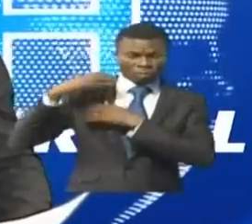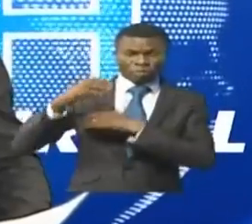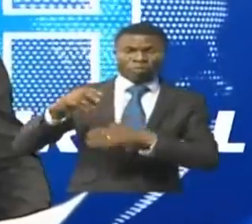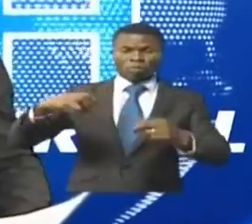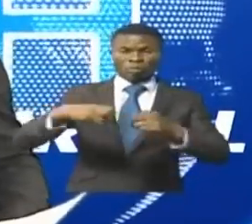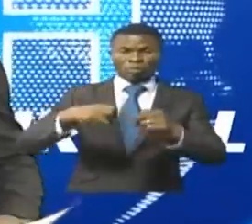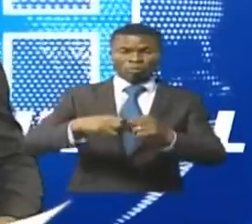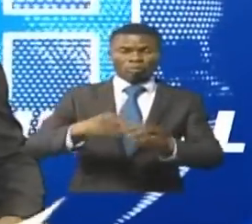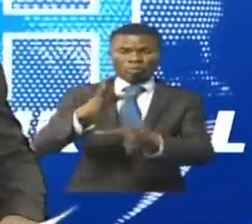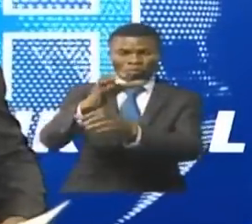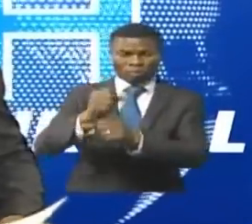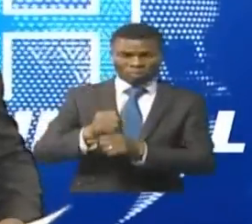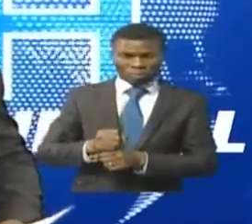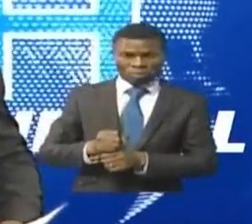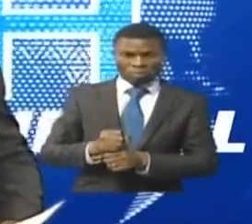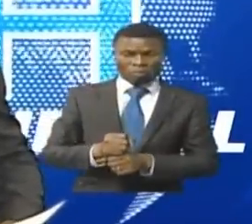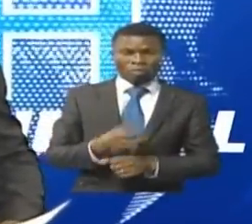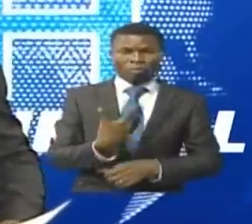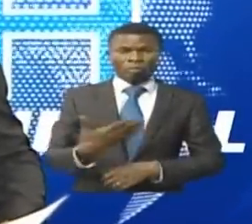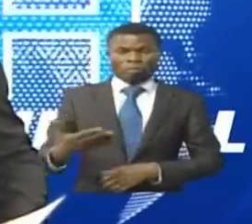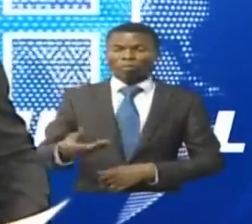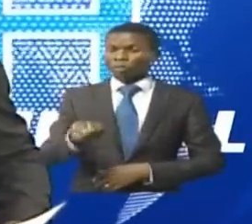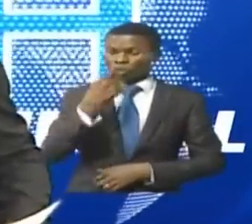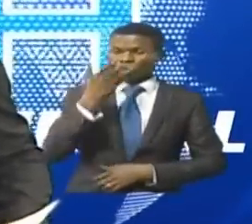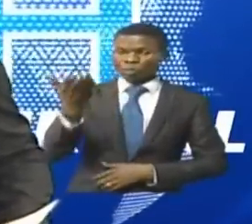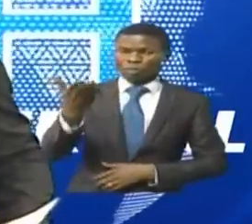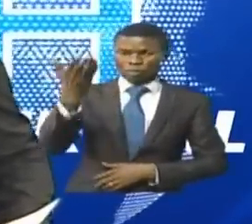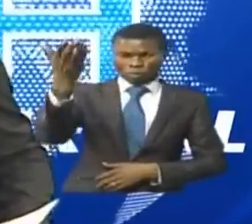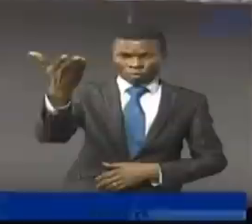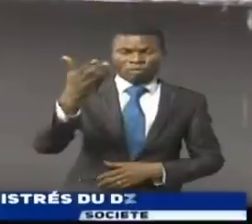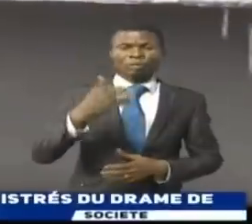hydrocarbures qui a réceptionné ces lots de médicaments. Jejun Dibou.